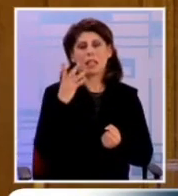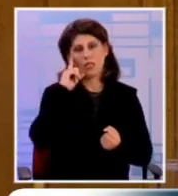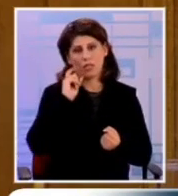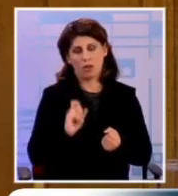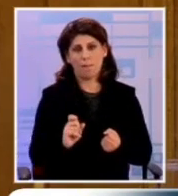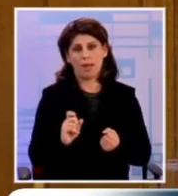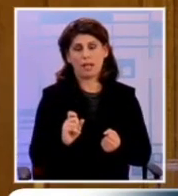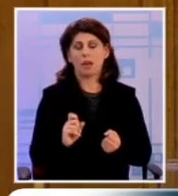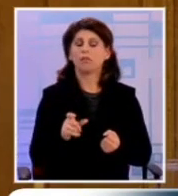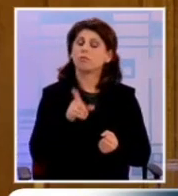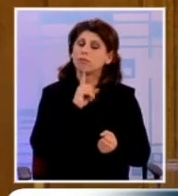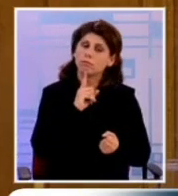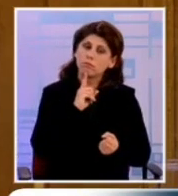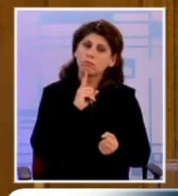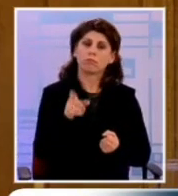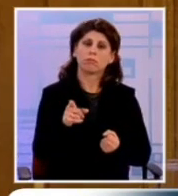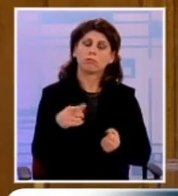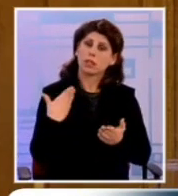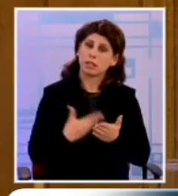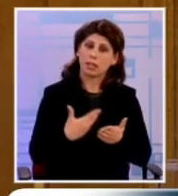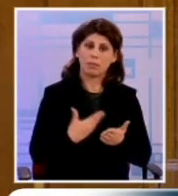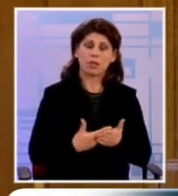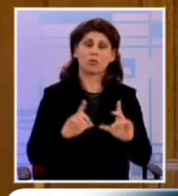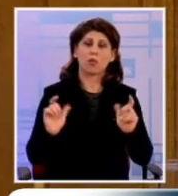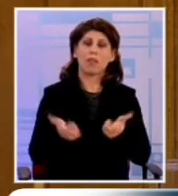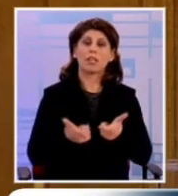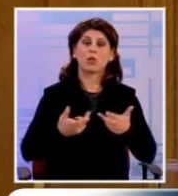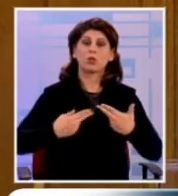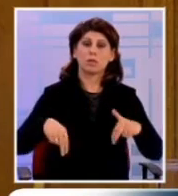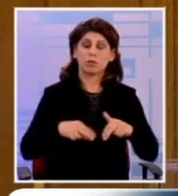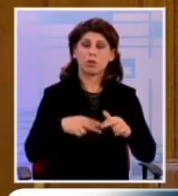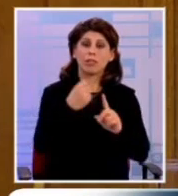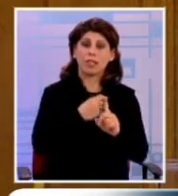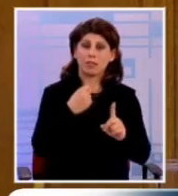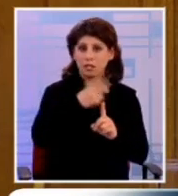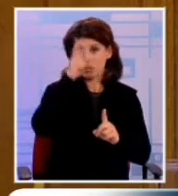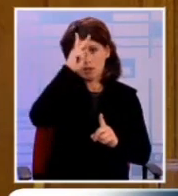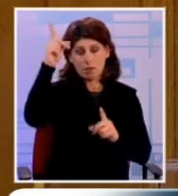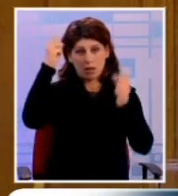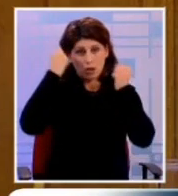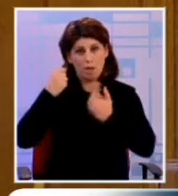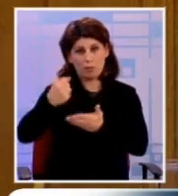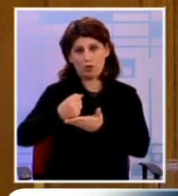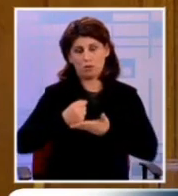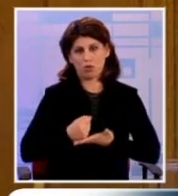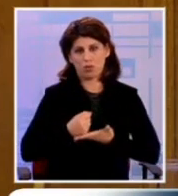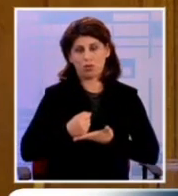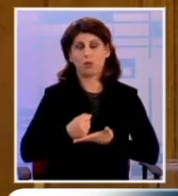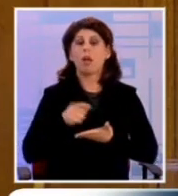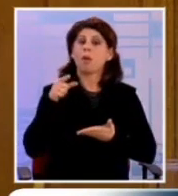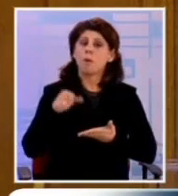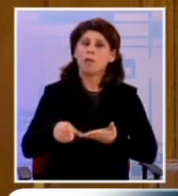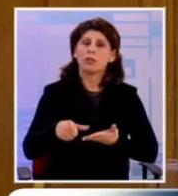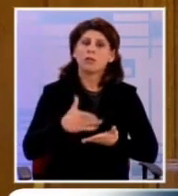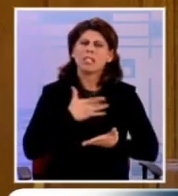δεδομένα, σύμφωνα και με την τεκμηρίωση του Εθνικού Συμβουλίου Διεκδίκησης των Γερμανικών Αποζημιώσεων, του οποίου